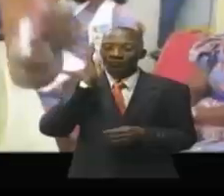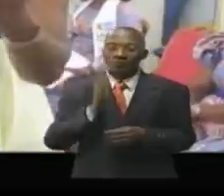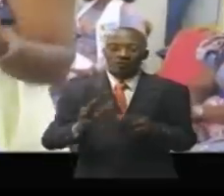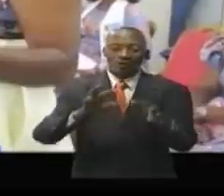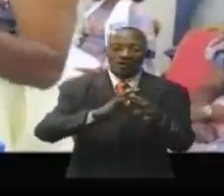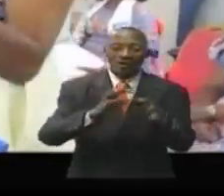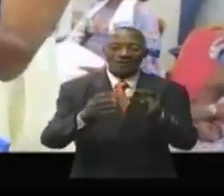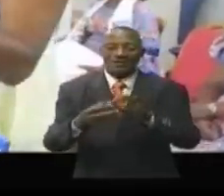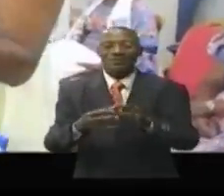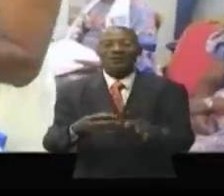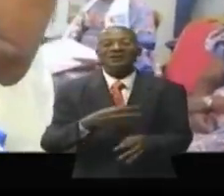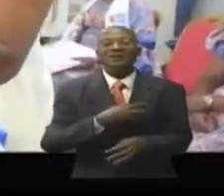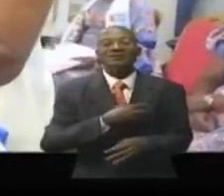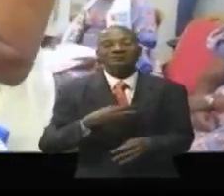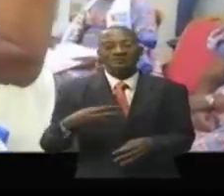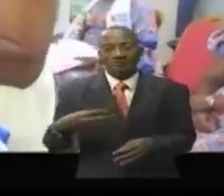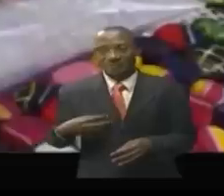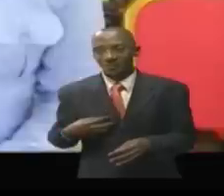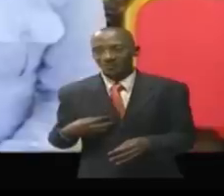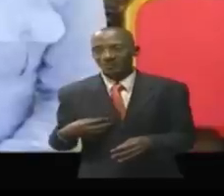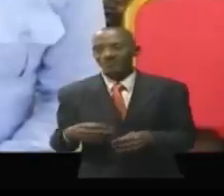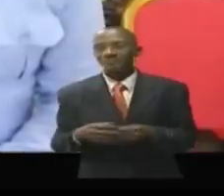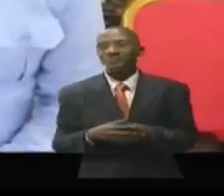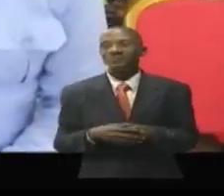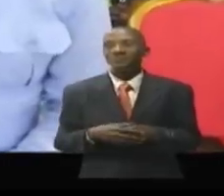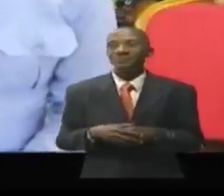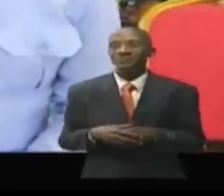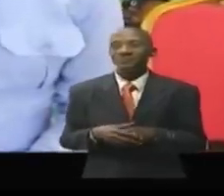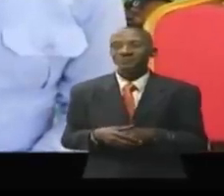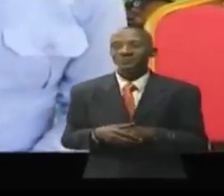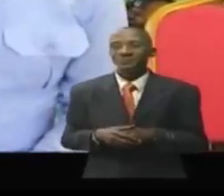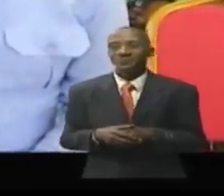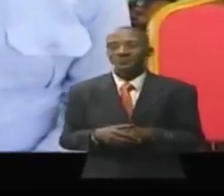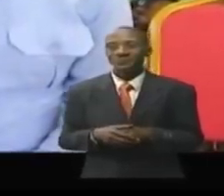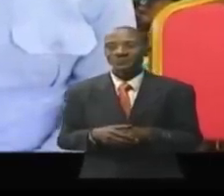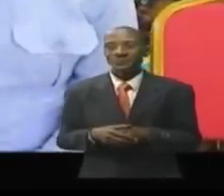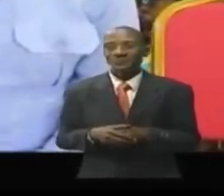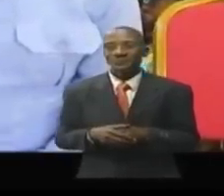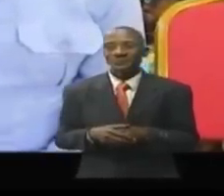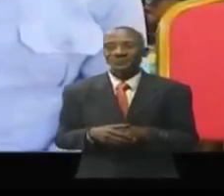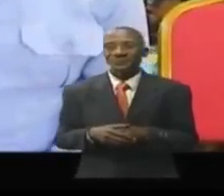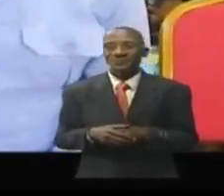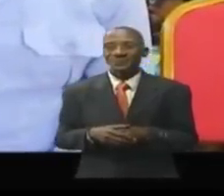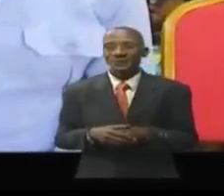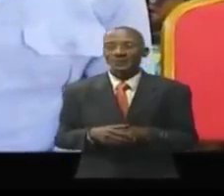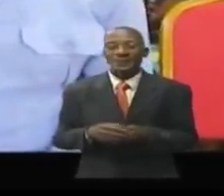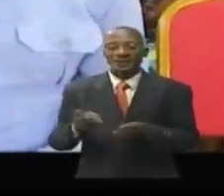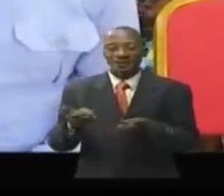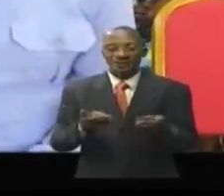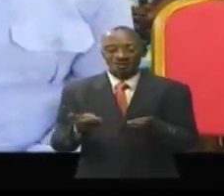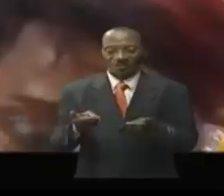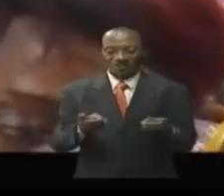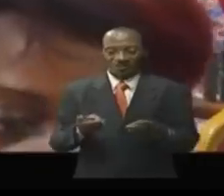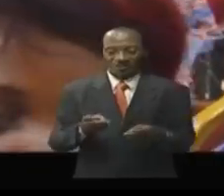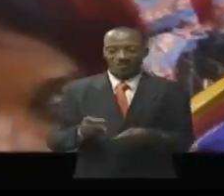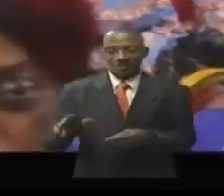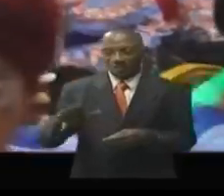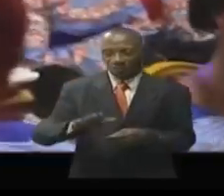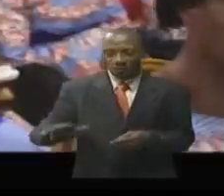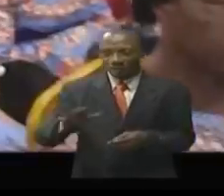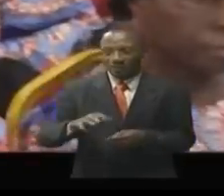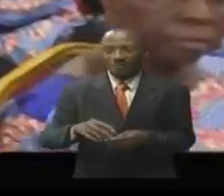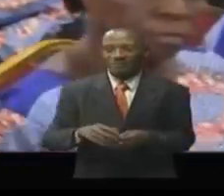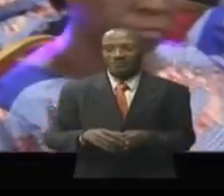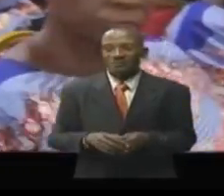par des experts en la matière. Selon la présidente de la directoire nationale de Ligue de femmes, le président de la République tient à l'émergence